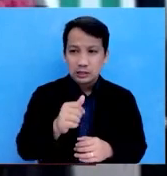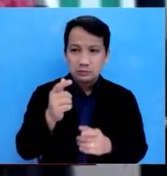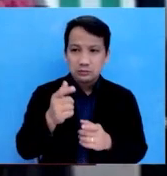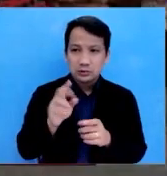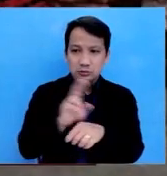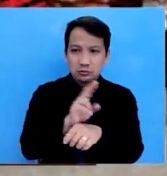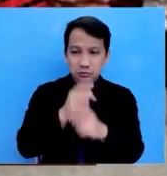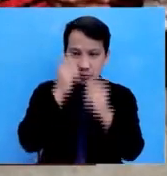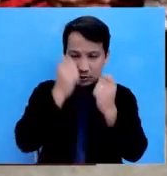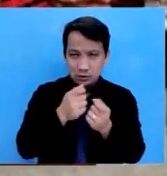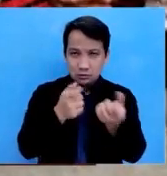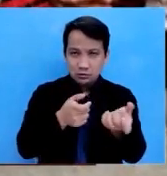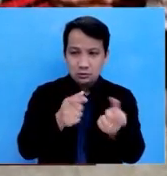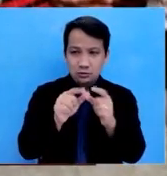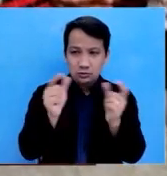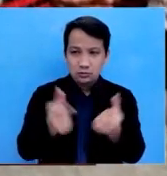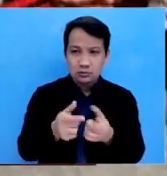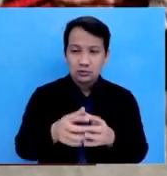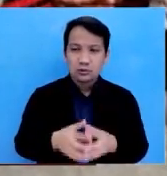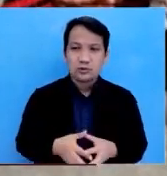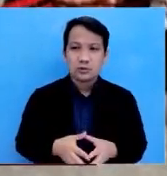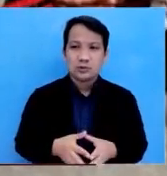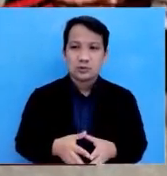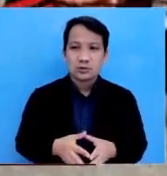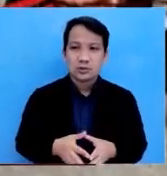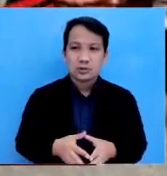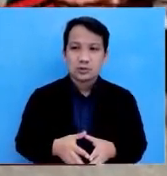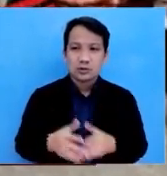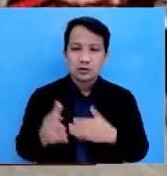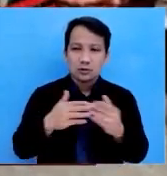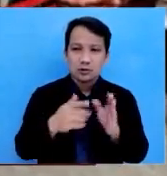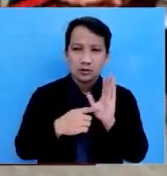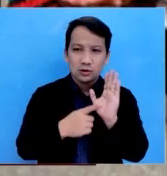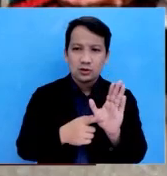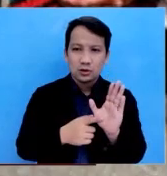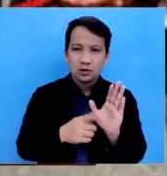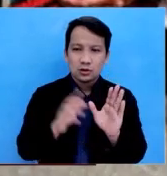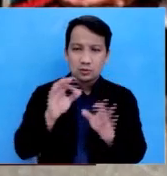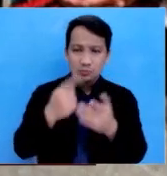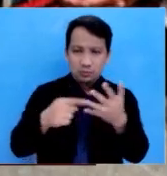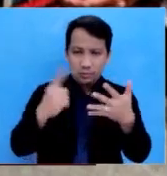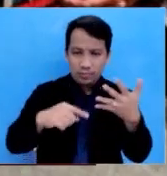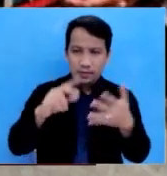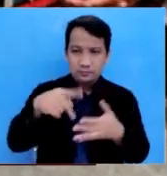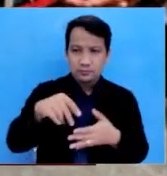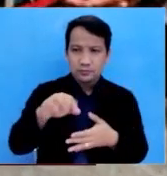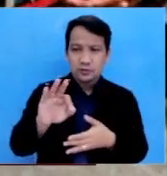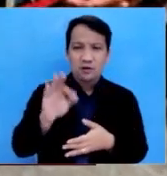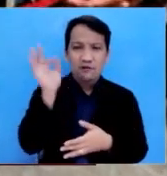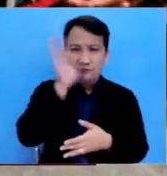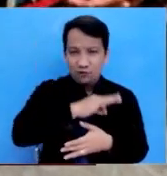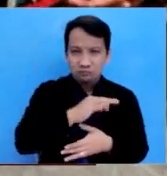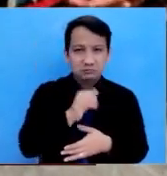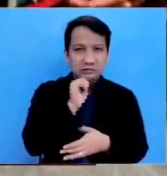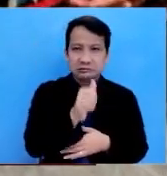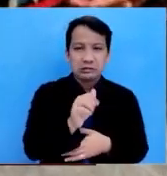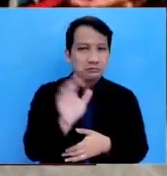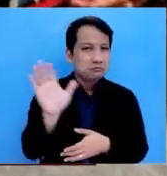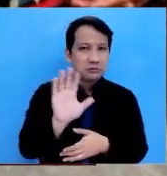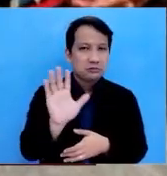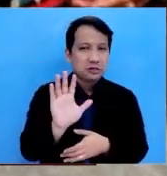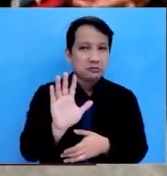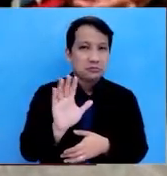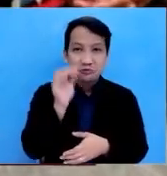terrorist group. Pero sa paghahalukay ng Baguio Chronicle at ng Facts First PH, false o hindi totoo na komunista